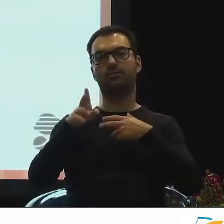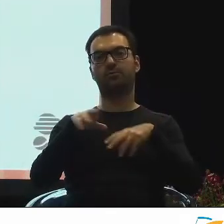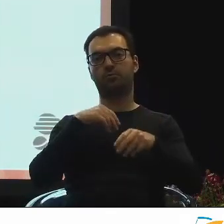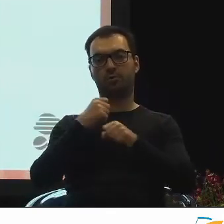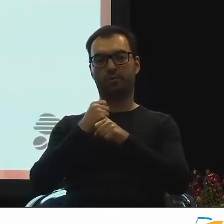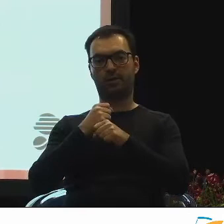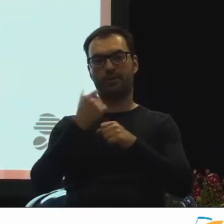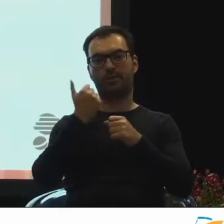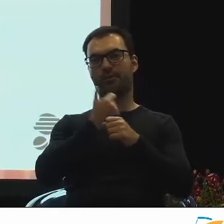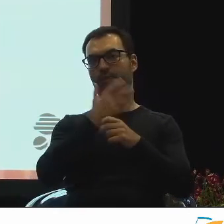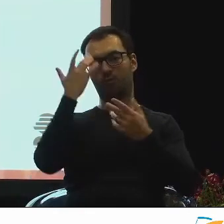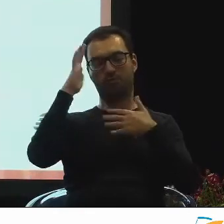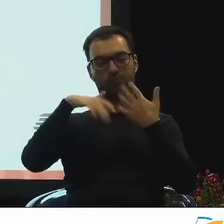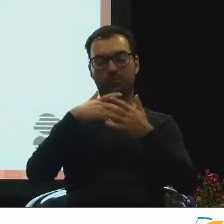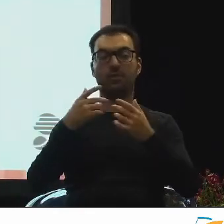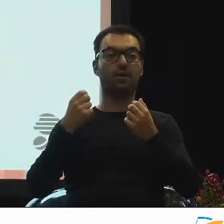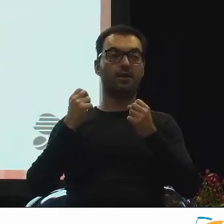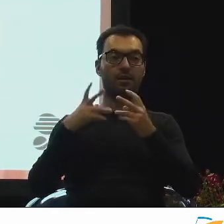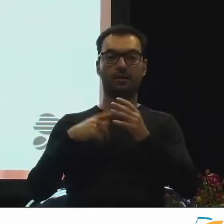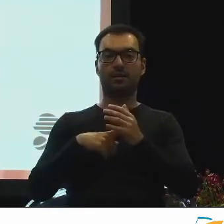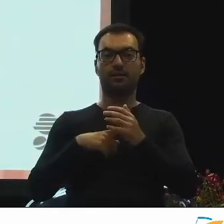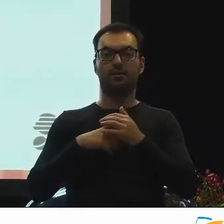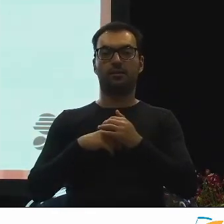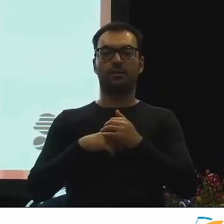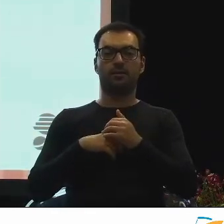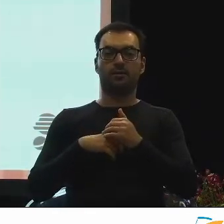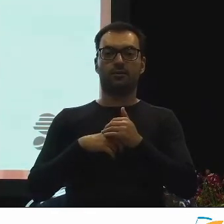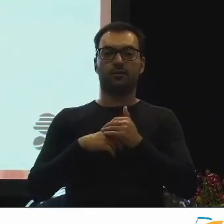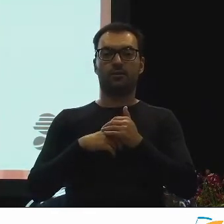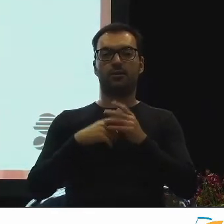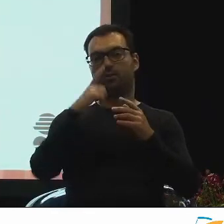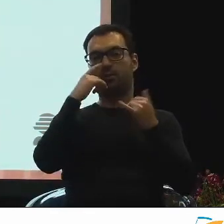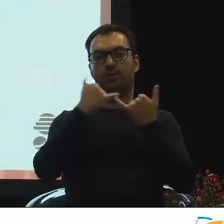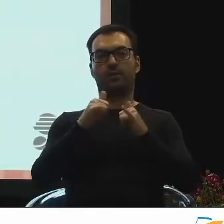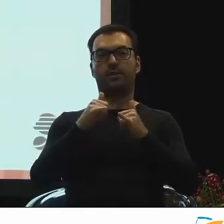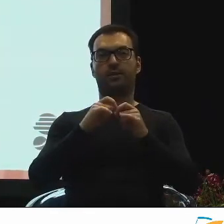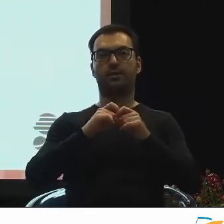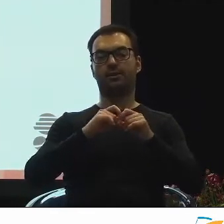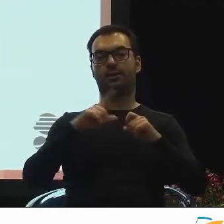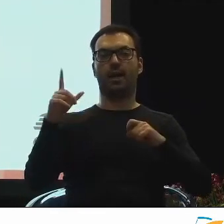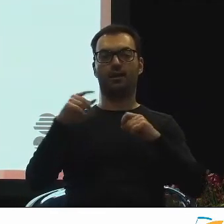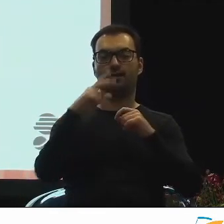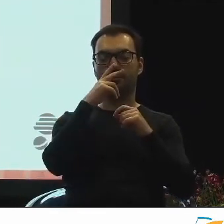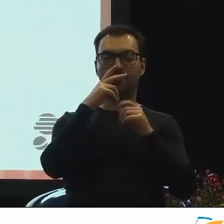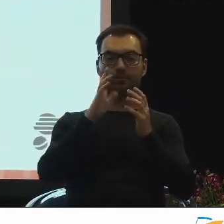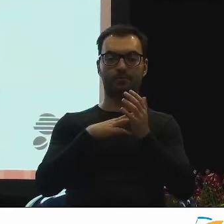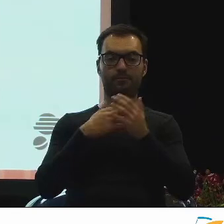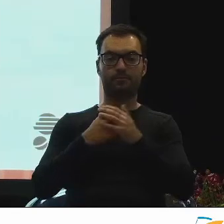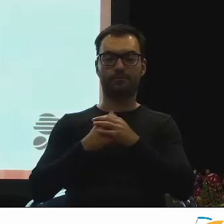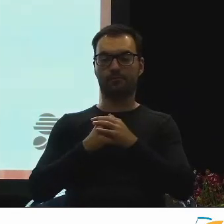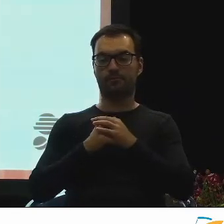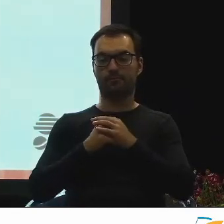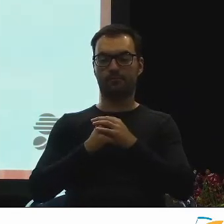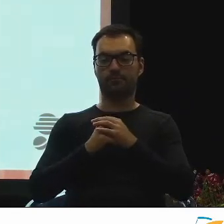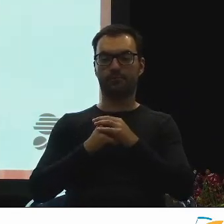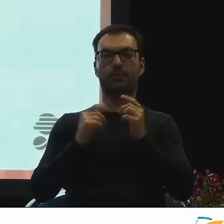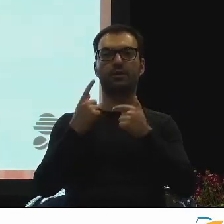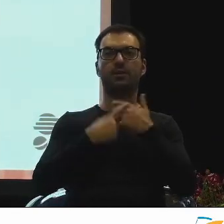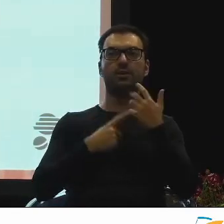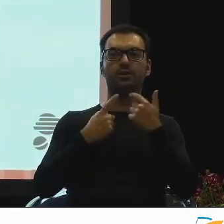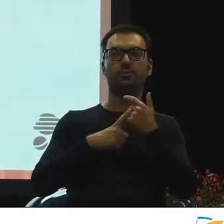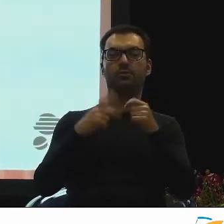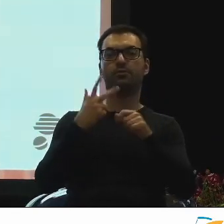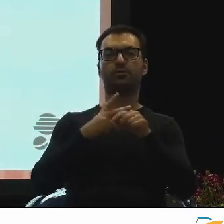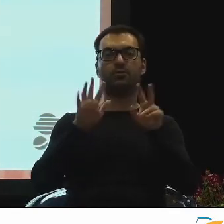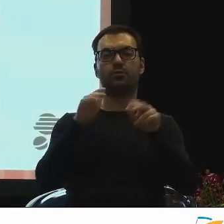w Polsce. Natomiast jednak to jest zupełnie inna skala. Jeżeli spojrzymy na liczby, na